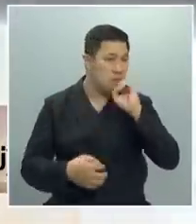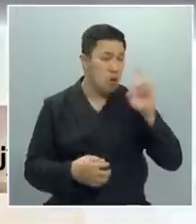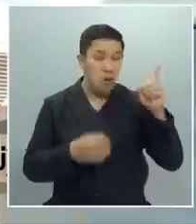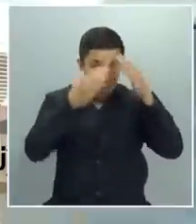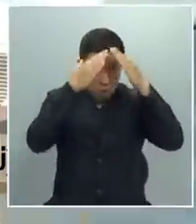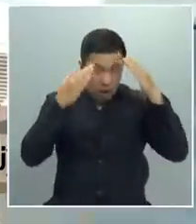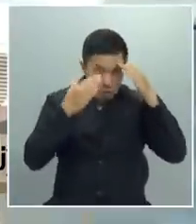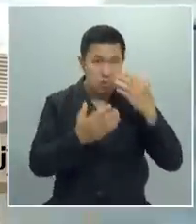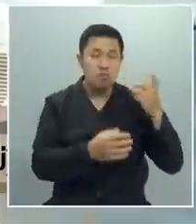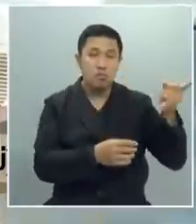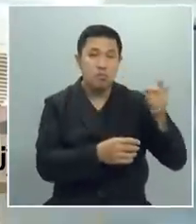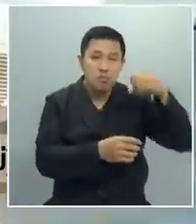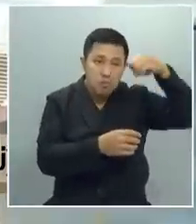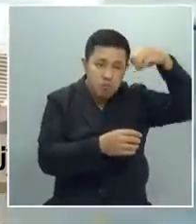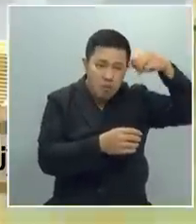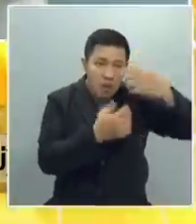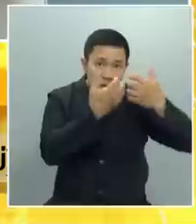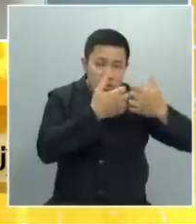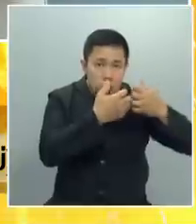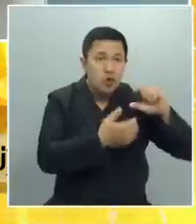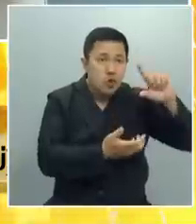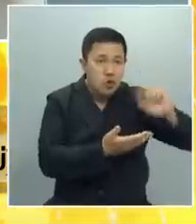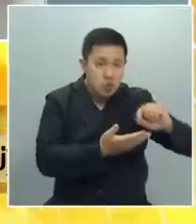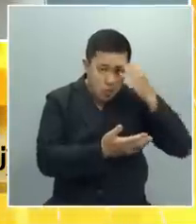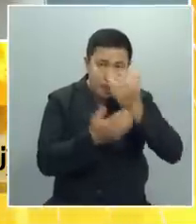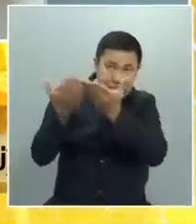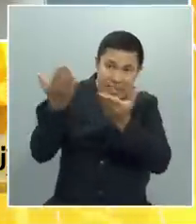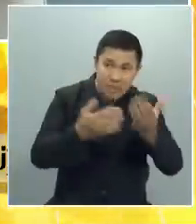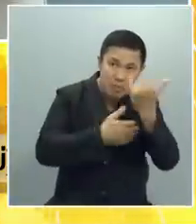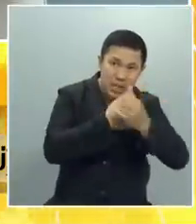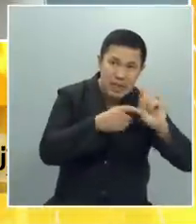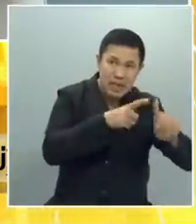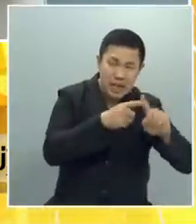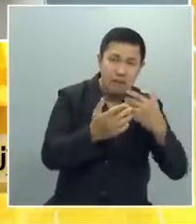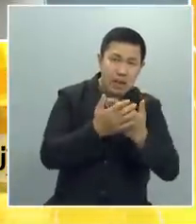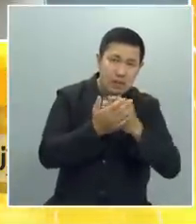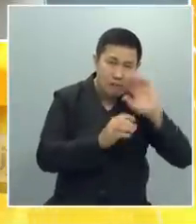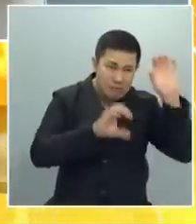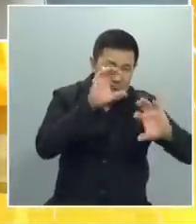อุตสาหกรรมใช้ถูกเพื่อดึงดูดการลงทุนกดเงินเฟ้อ